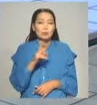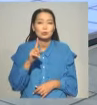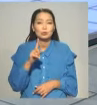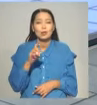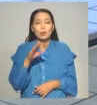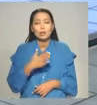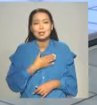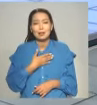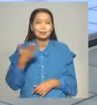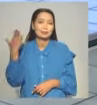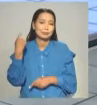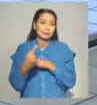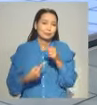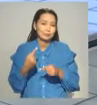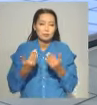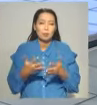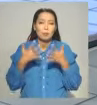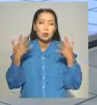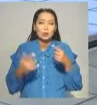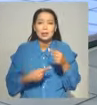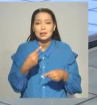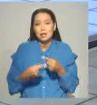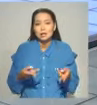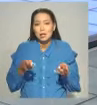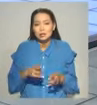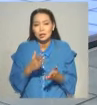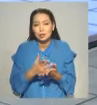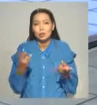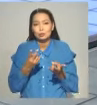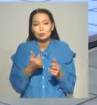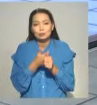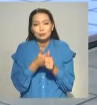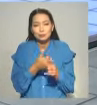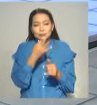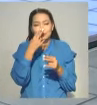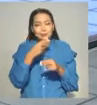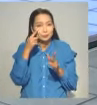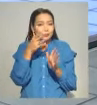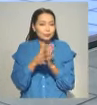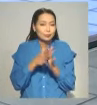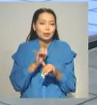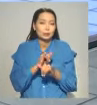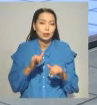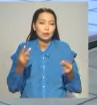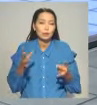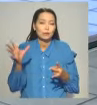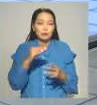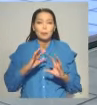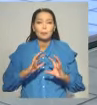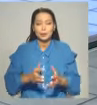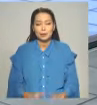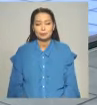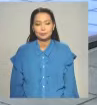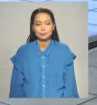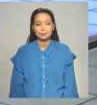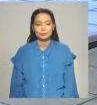от наших предков нам досталось огромное наследие, которое нужно последовательно модернизировать и продвигать во всем мире. Анастасия